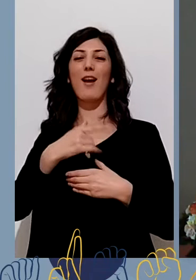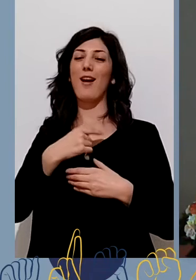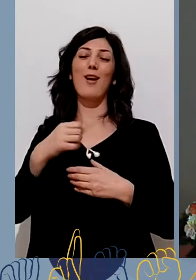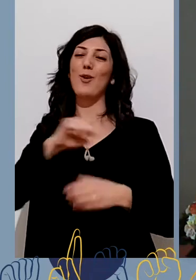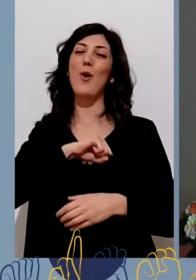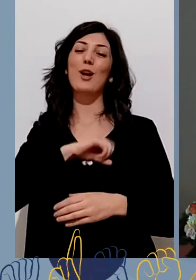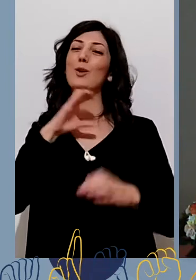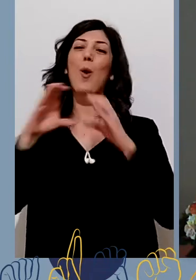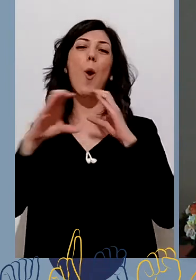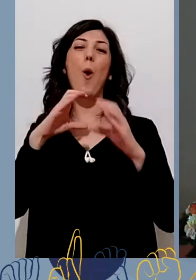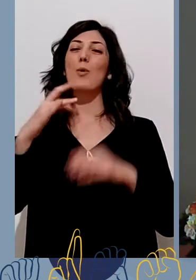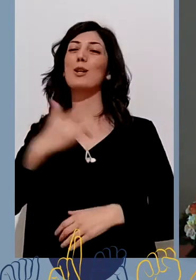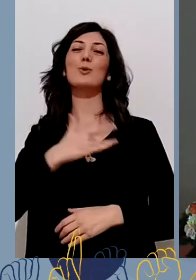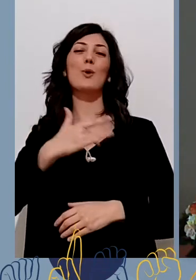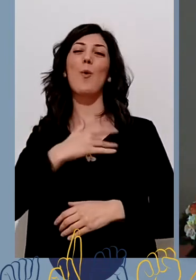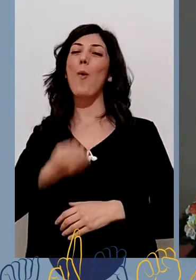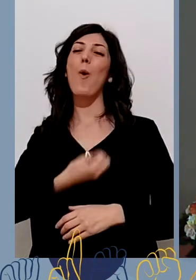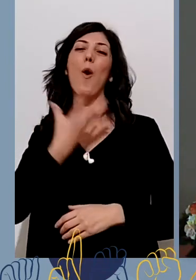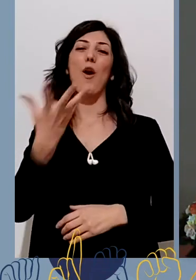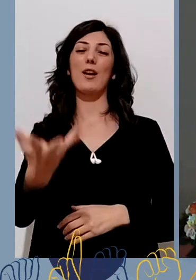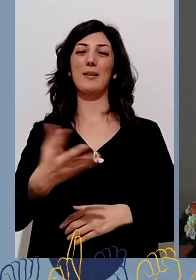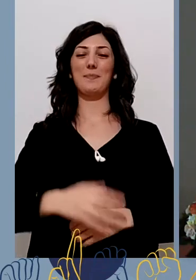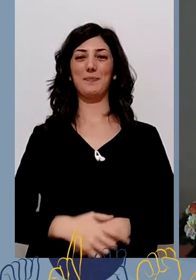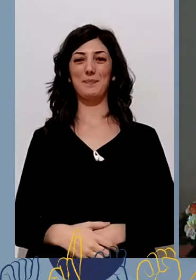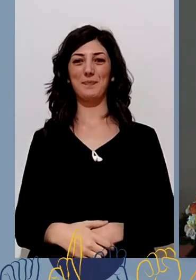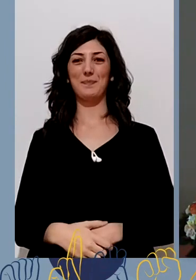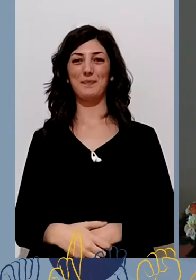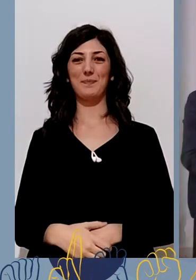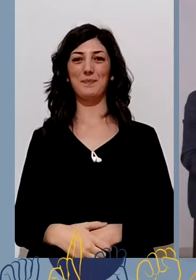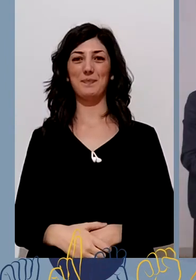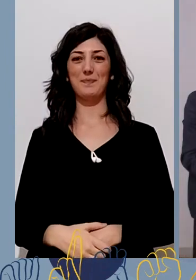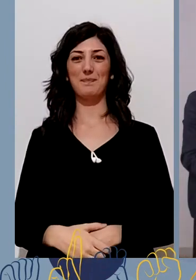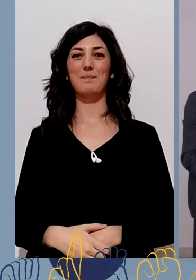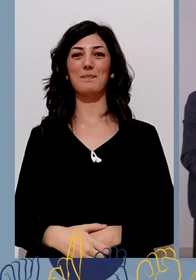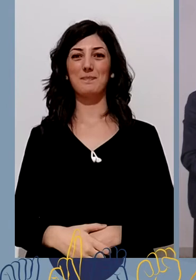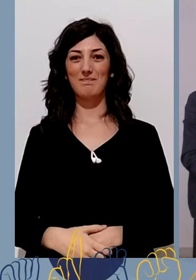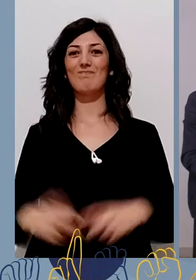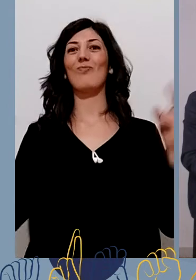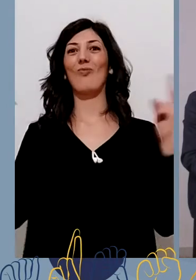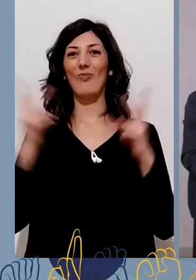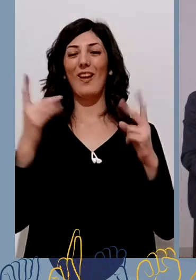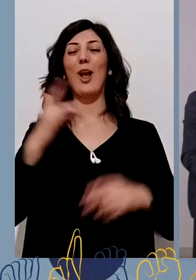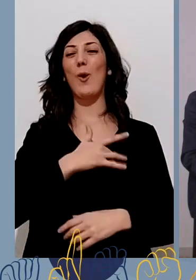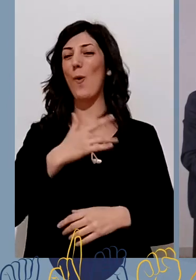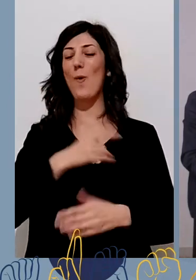che tutti quanti desideriamo. È vero, il cuore è fondamentale sempre.